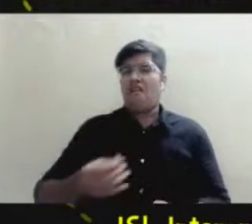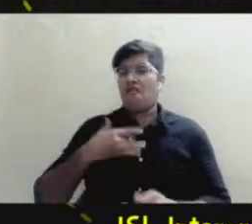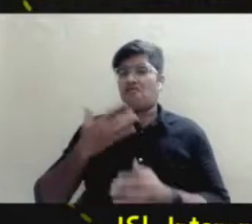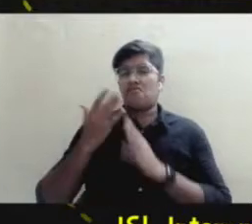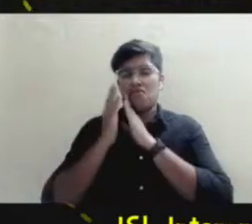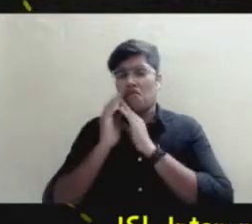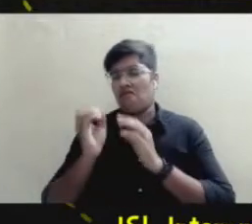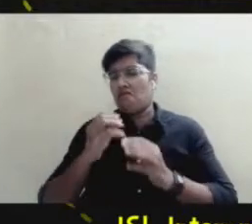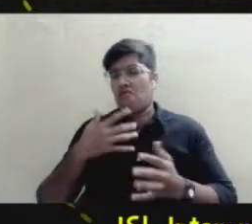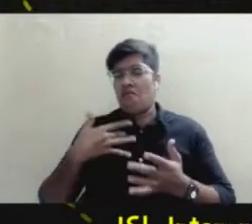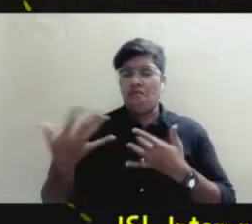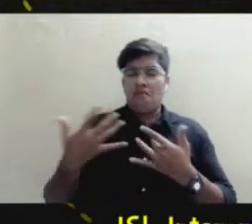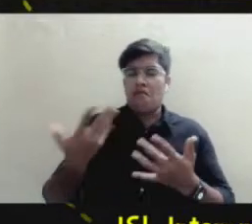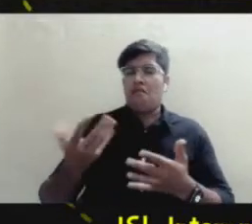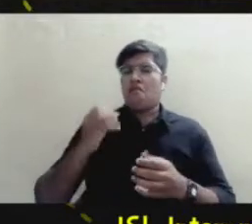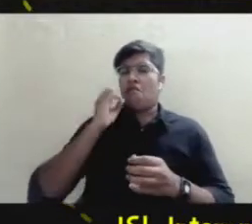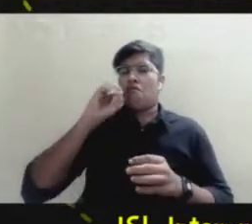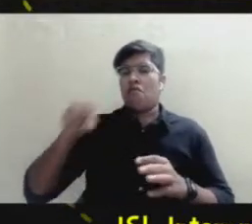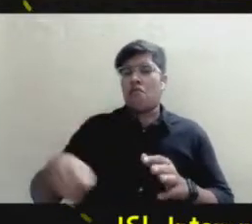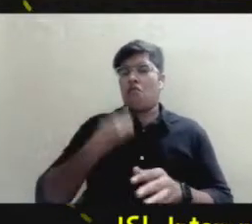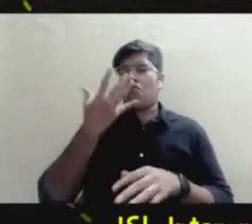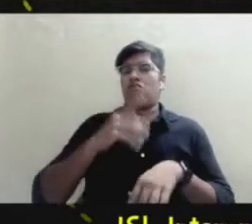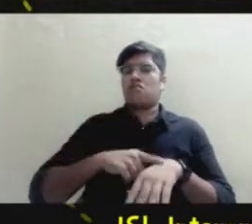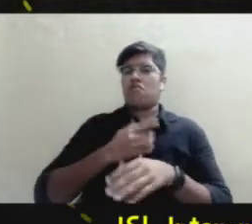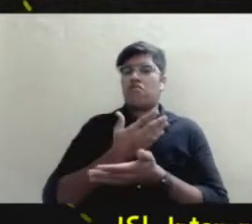रात पिया